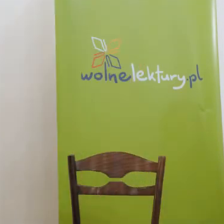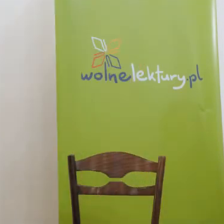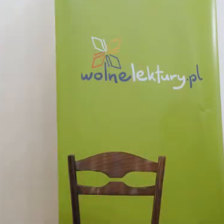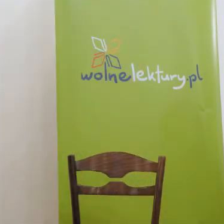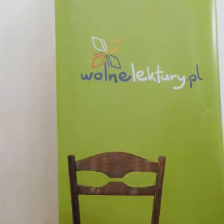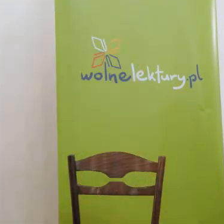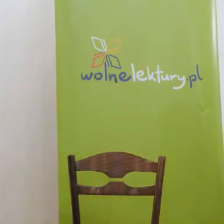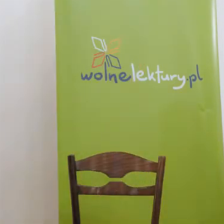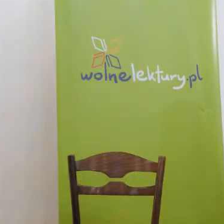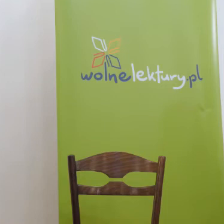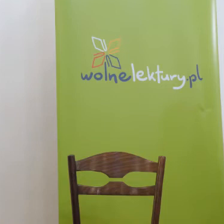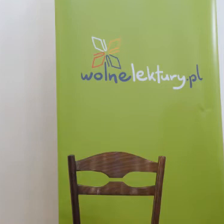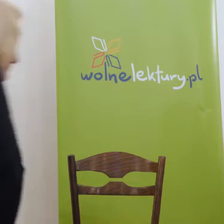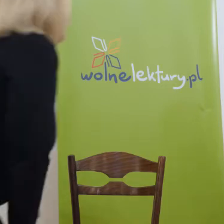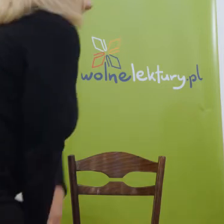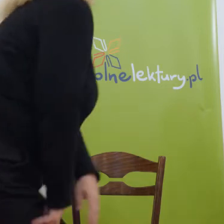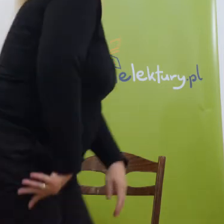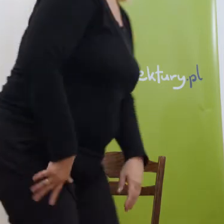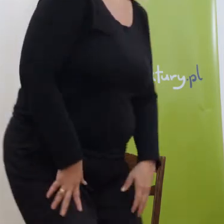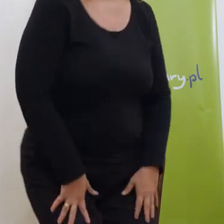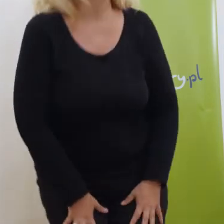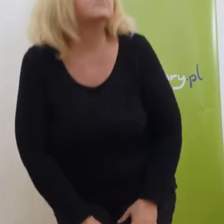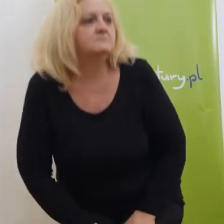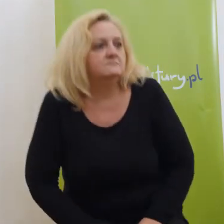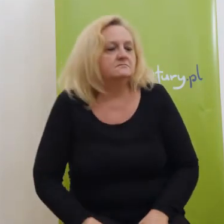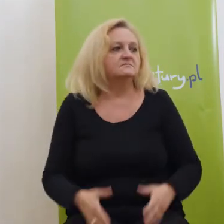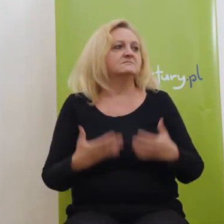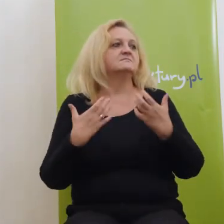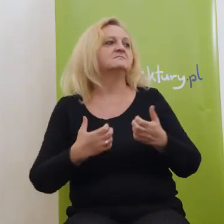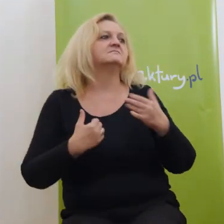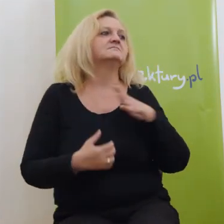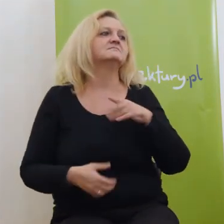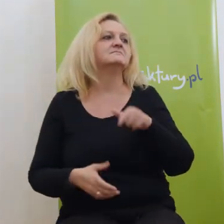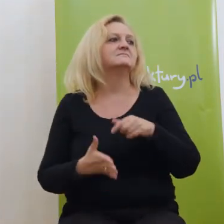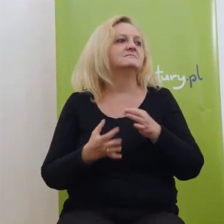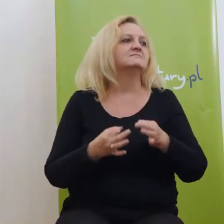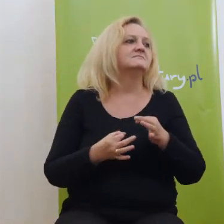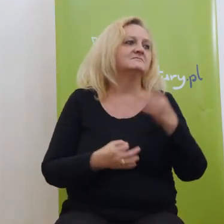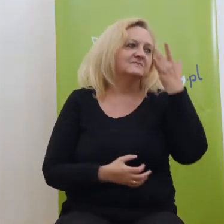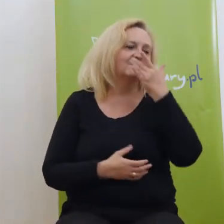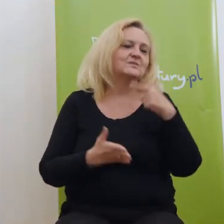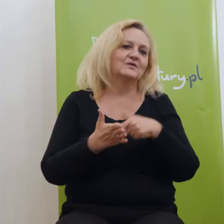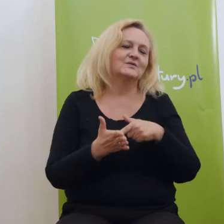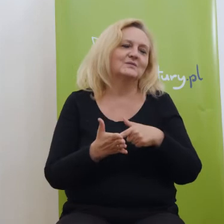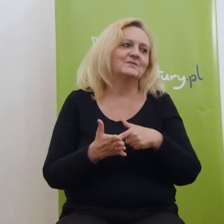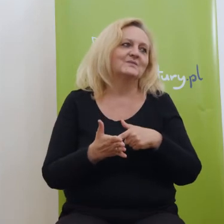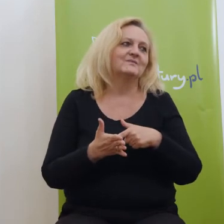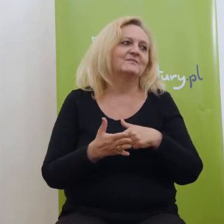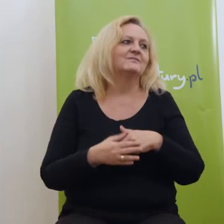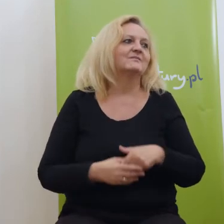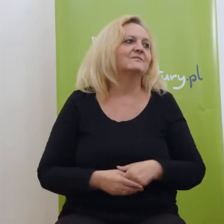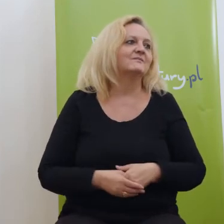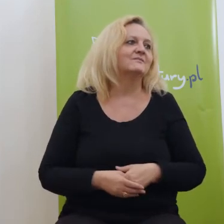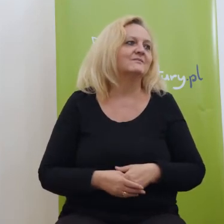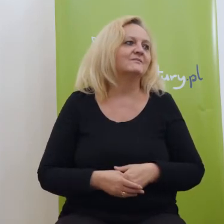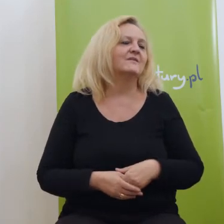Powiem, co mam. Po pierwsze chciałem powiedzieć, że chciałbym bardzo, Zośka, żebyś była moim nauczycielką języka polskiego. Wyobrażam sobie, że to byłoby jak w